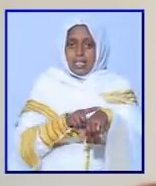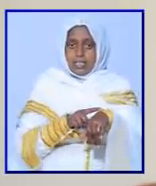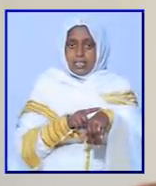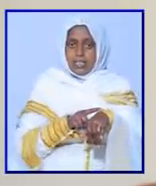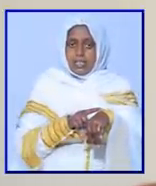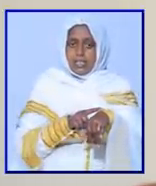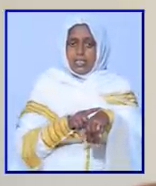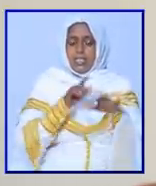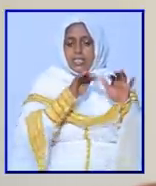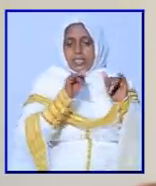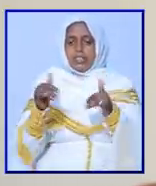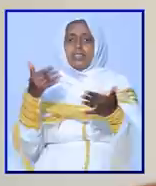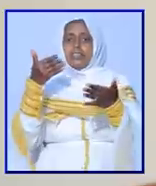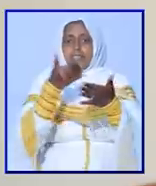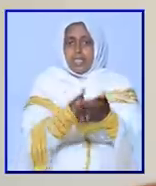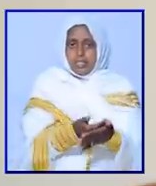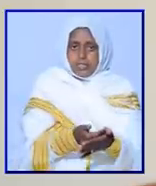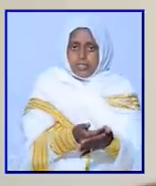ዕለትና ሰዓት